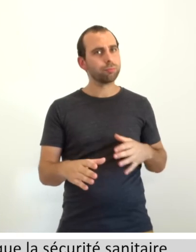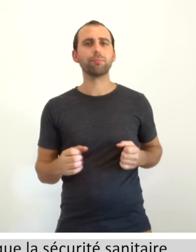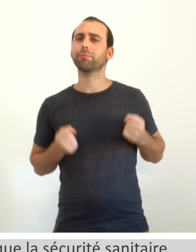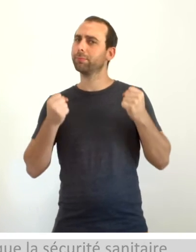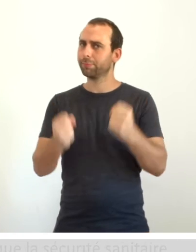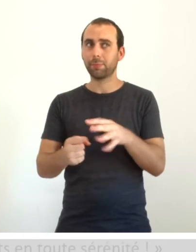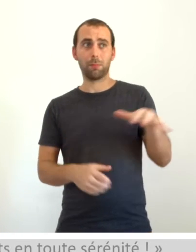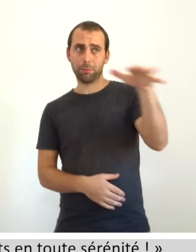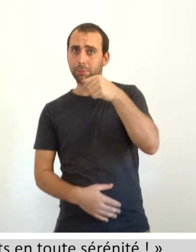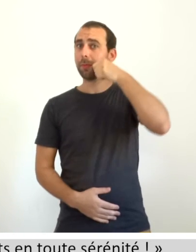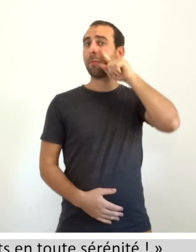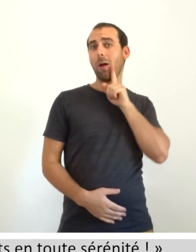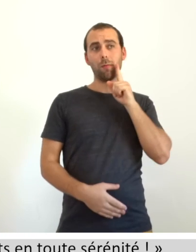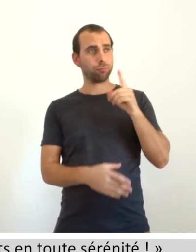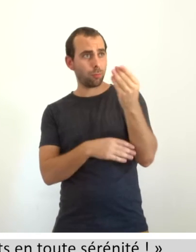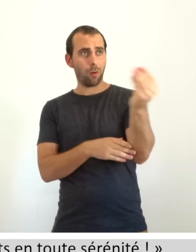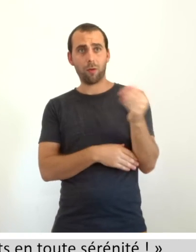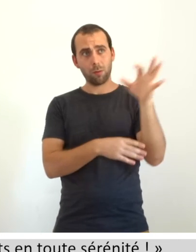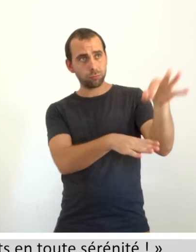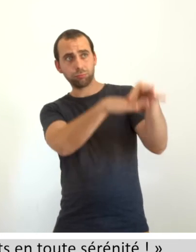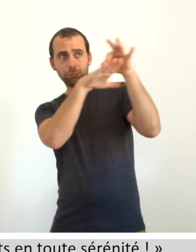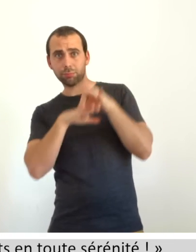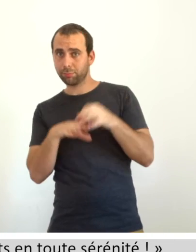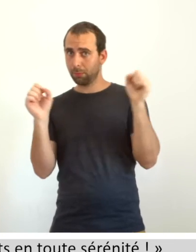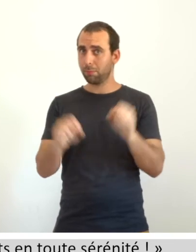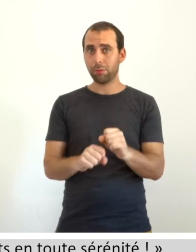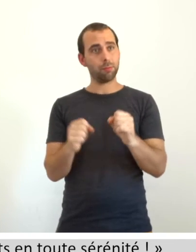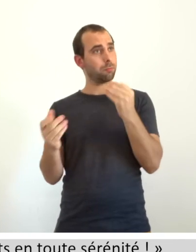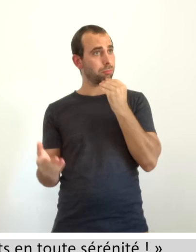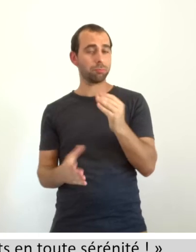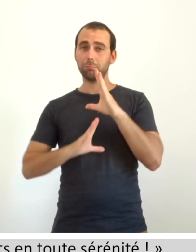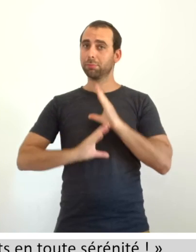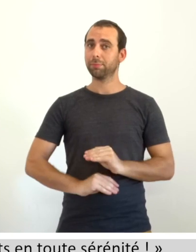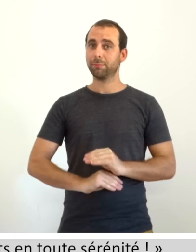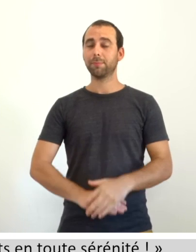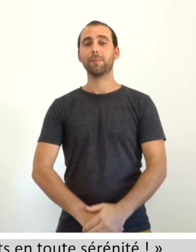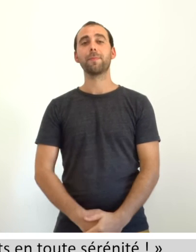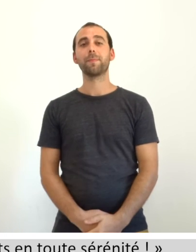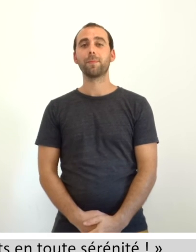soit une priorité. Les parents peuvent nous confier leurs enfants en toute sérénité, assure la directrice.